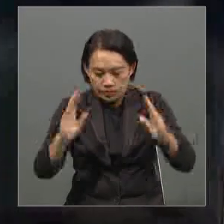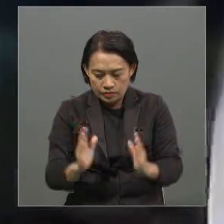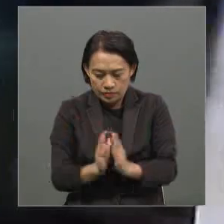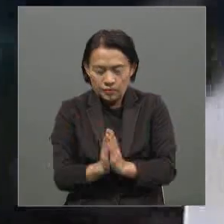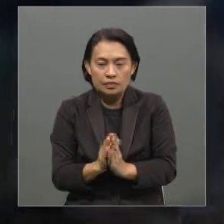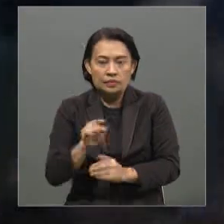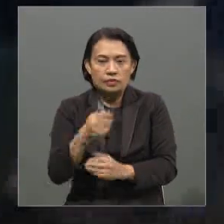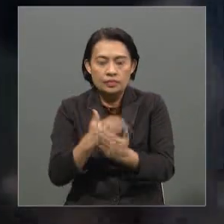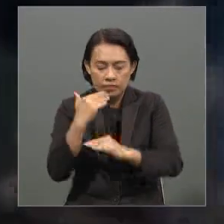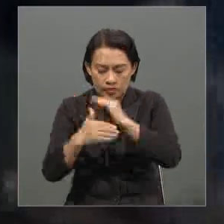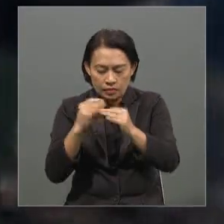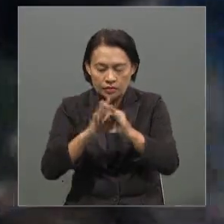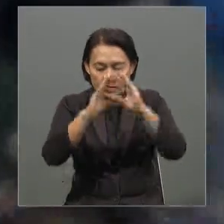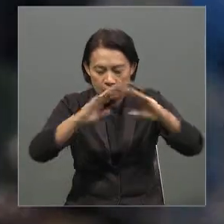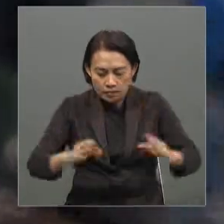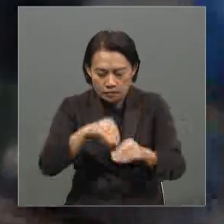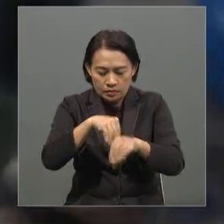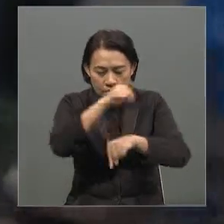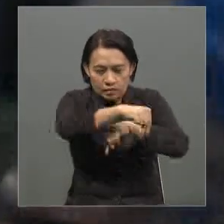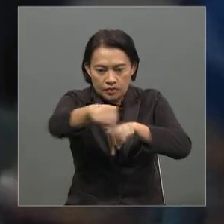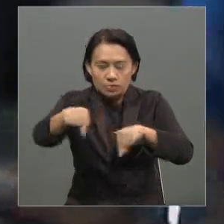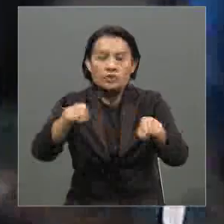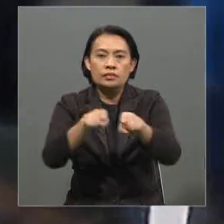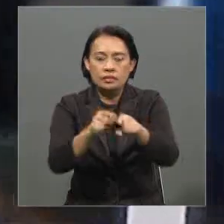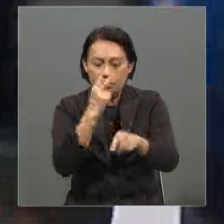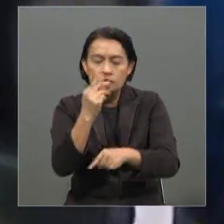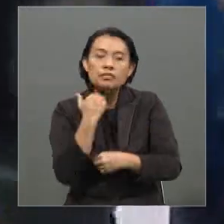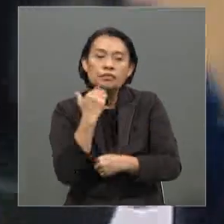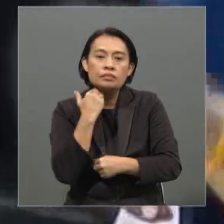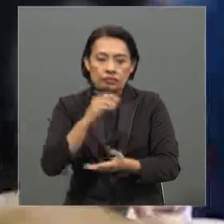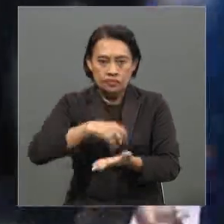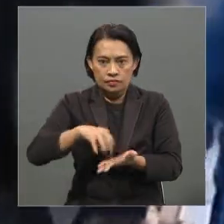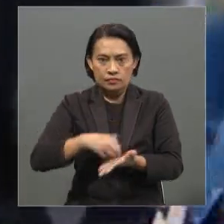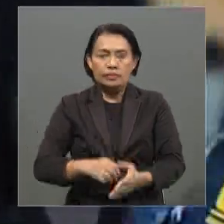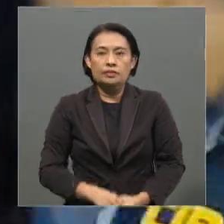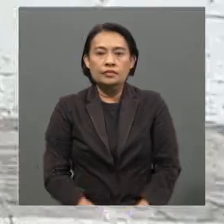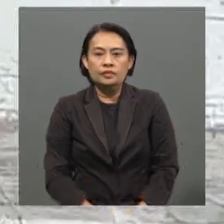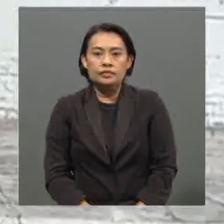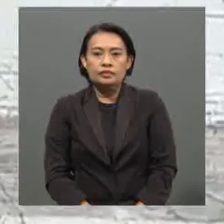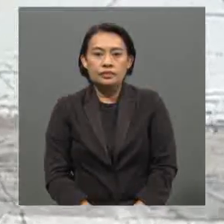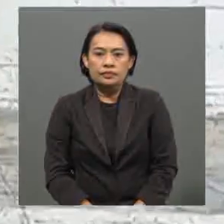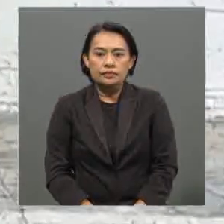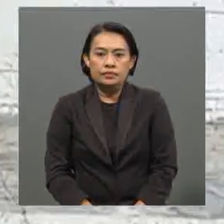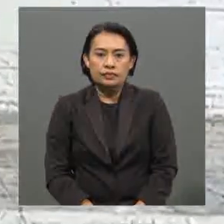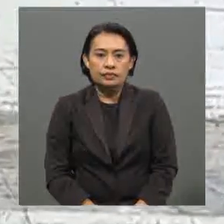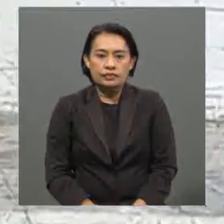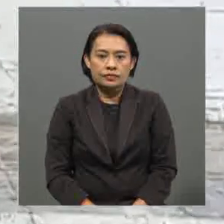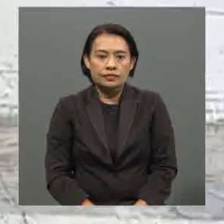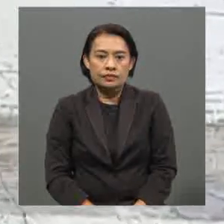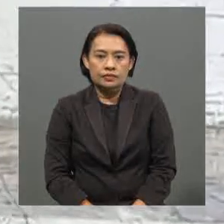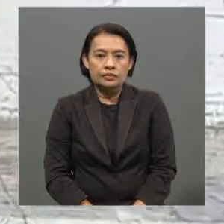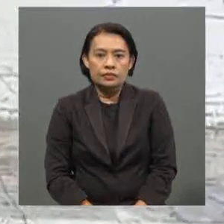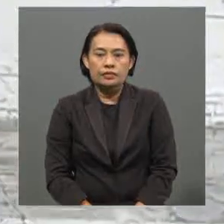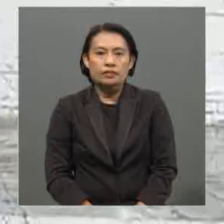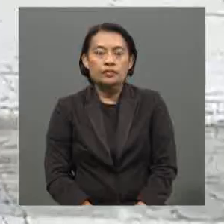เงินไปพัฒนาวัดอื่นๆที่อยู่ในพื้นที่ตำบลเดียวกันด้วยนะไปฟังเสียงท่านหน่อยครับบัชีหลวงพี่